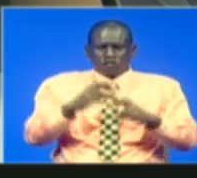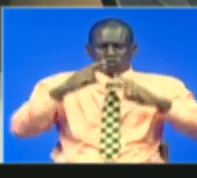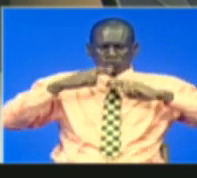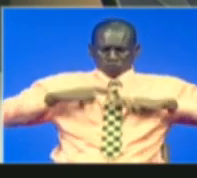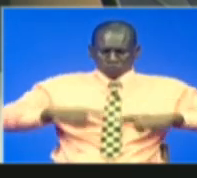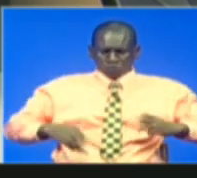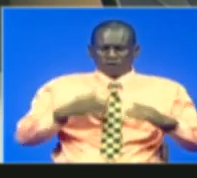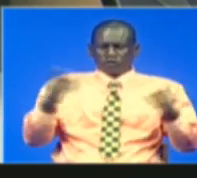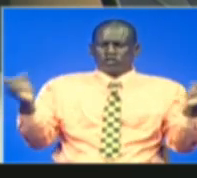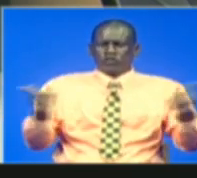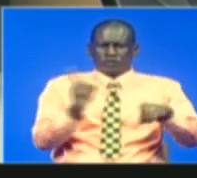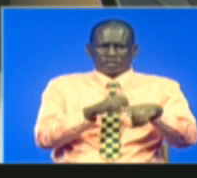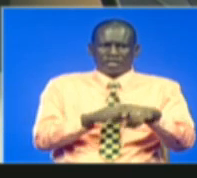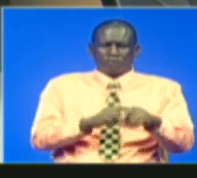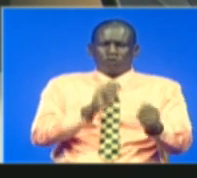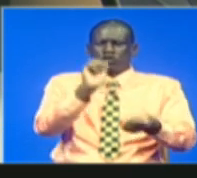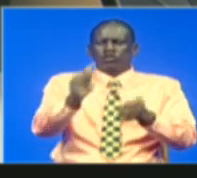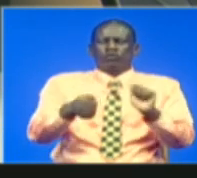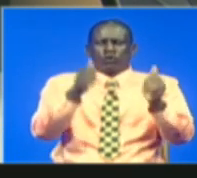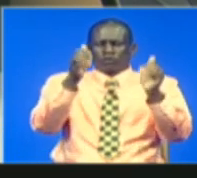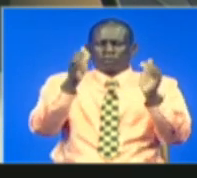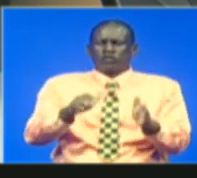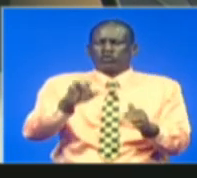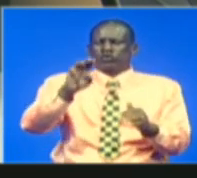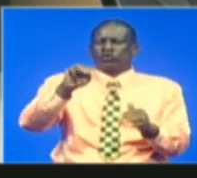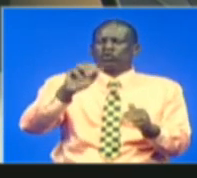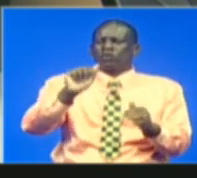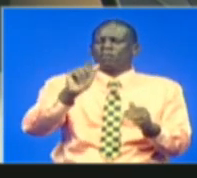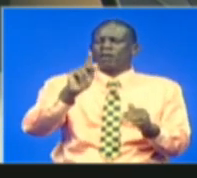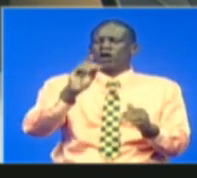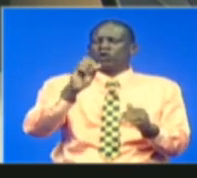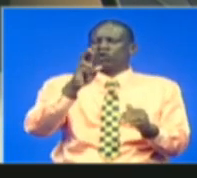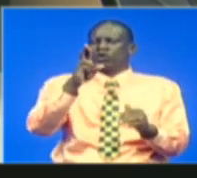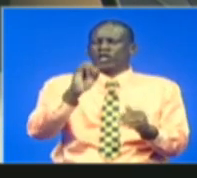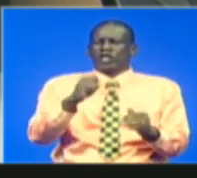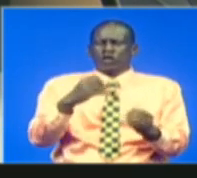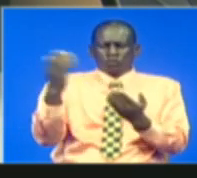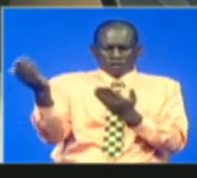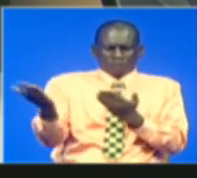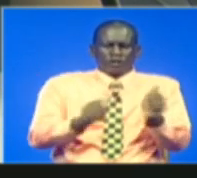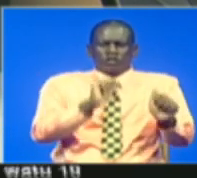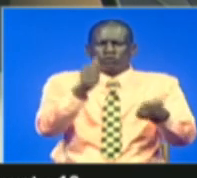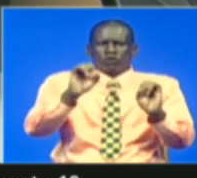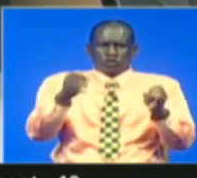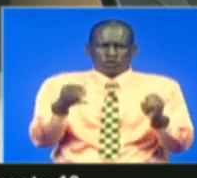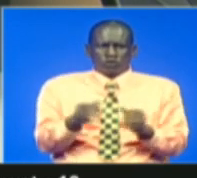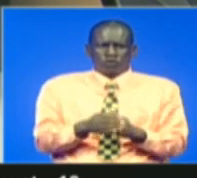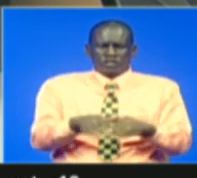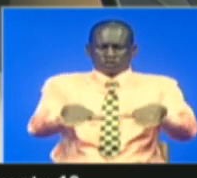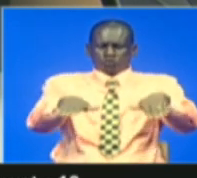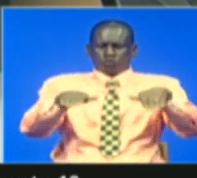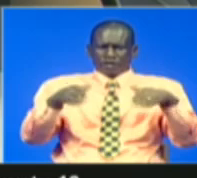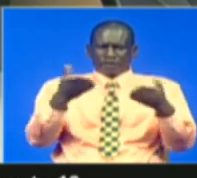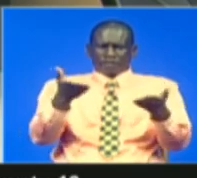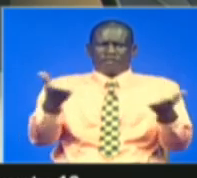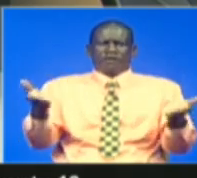Baada ya muda sio kwa mrefu, mwana spoti Joshua Makori atakuletea taarifa za michezo. Usicheze